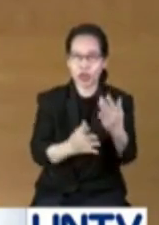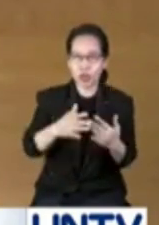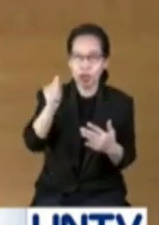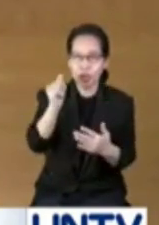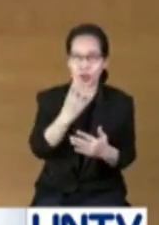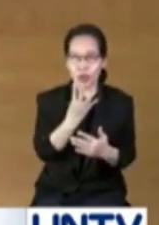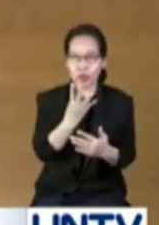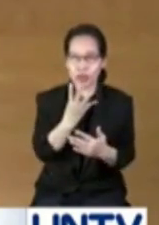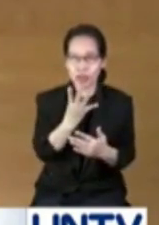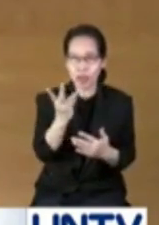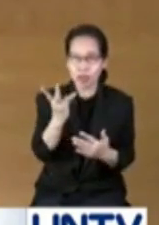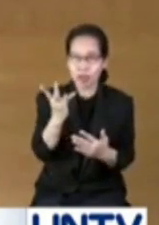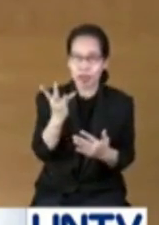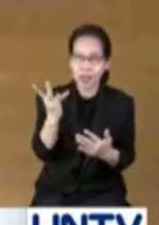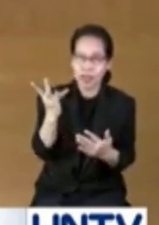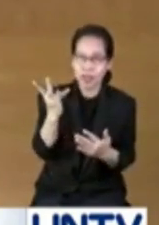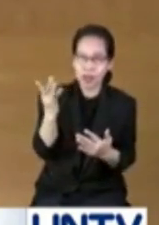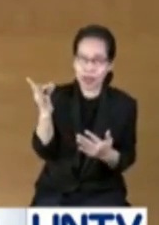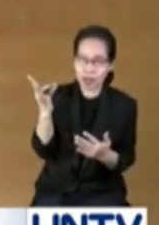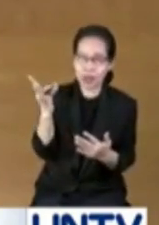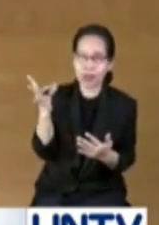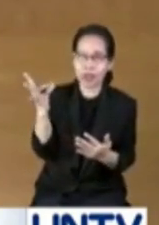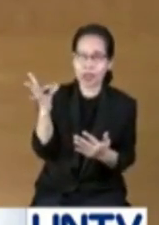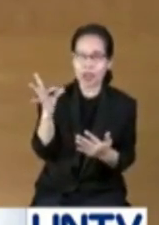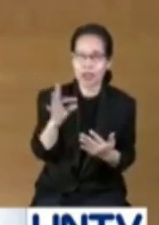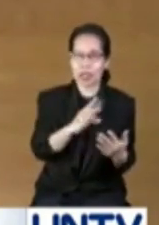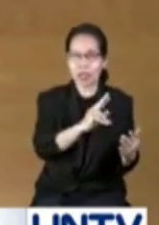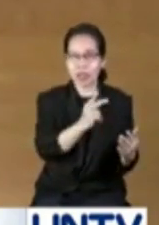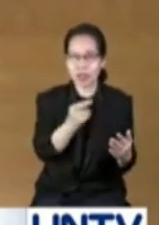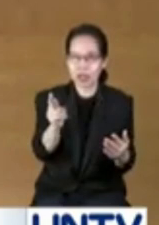hektarya ng bukirin sa buong Pilipinas.